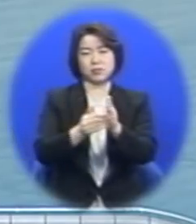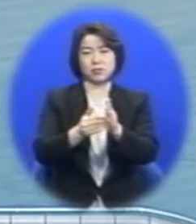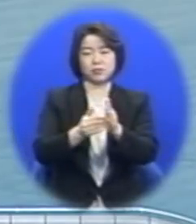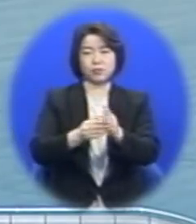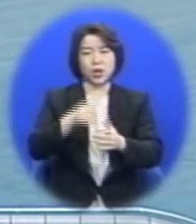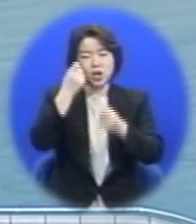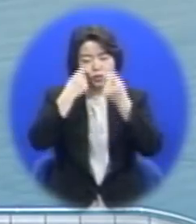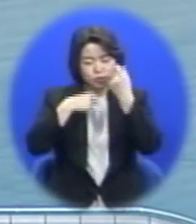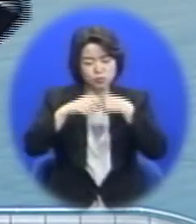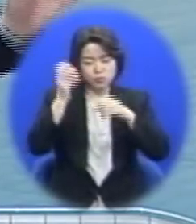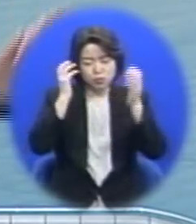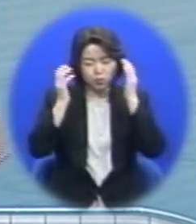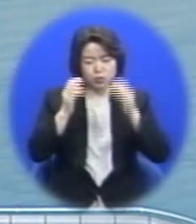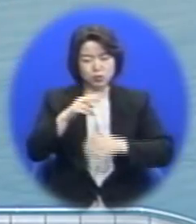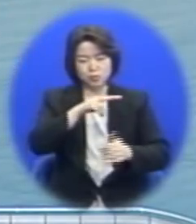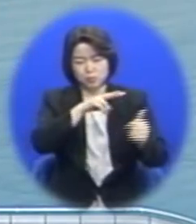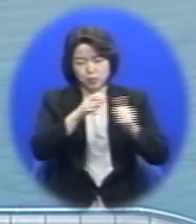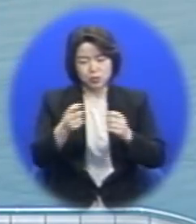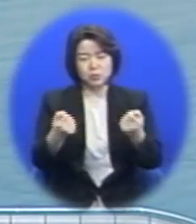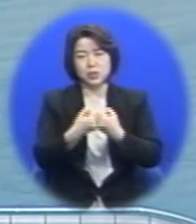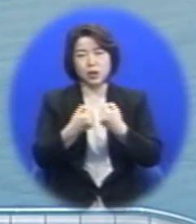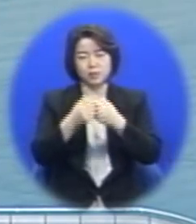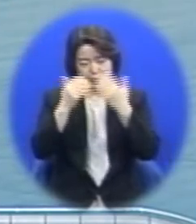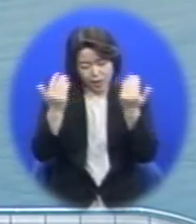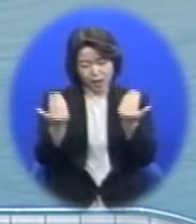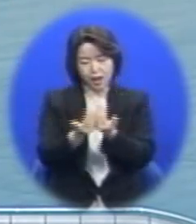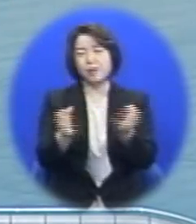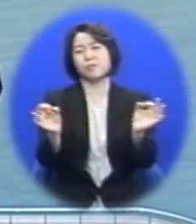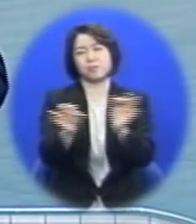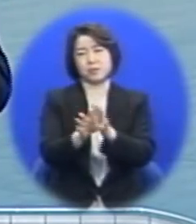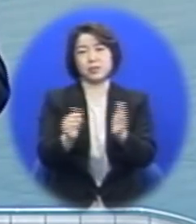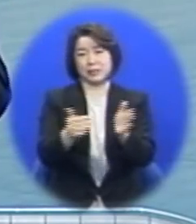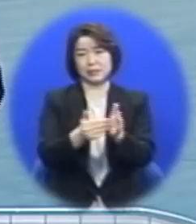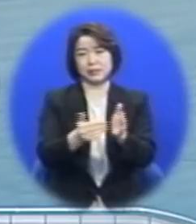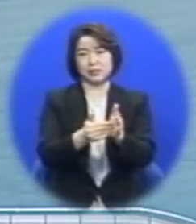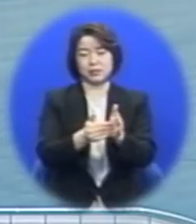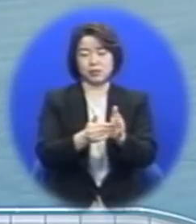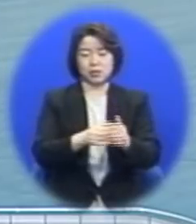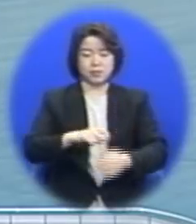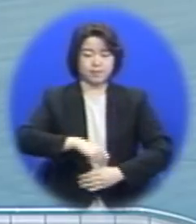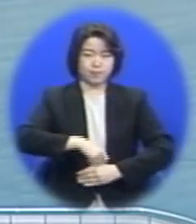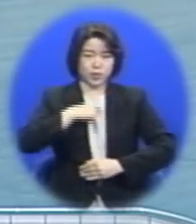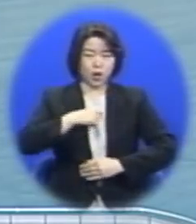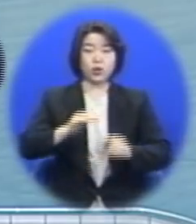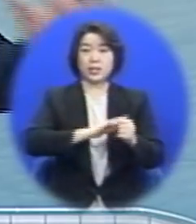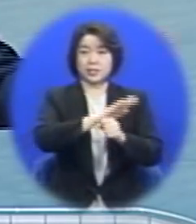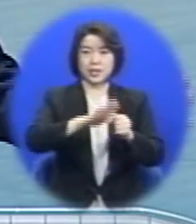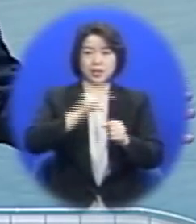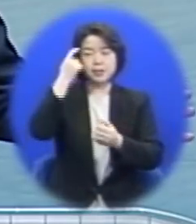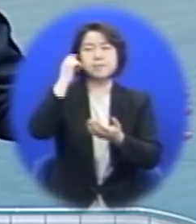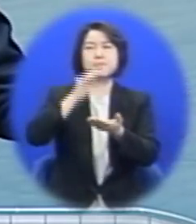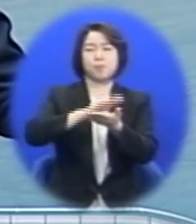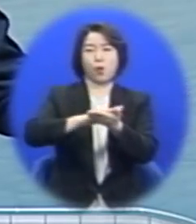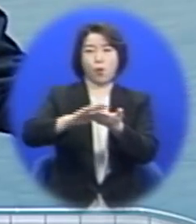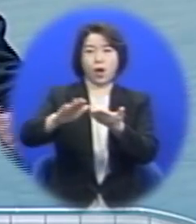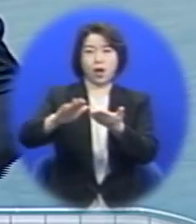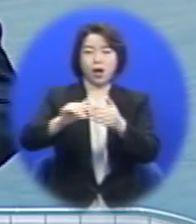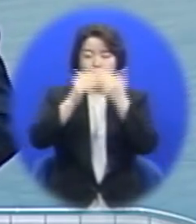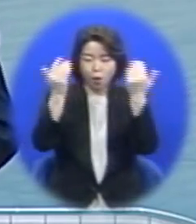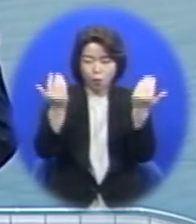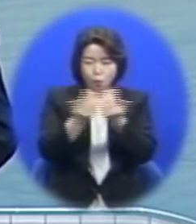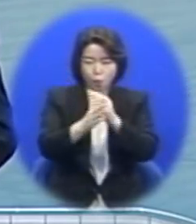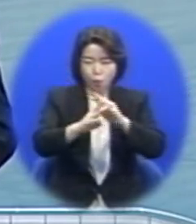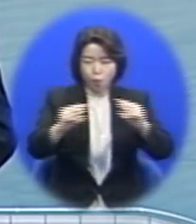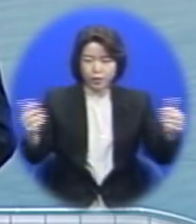미움, 싸움 다 끝납니다. 정의와 사랑, 평화가 온 땅에